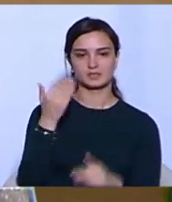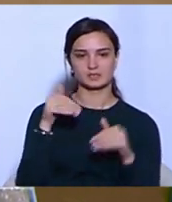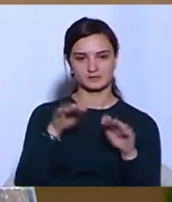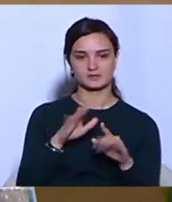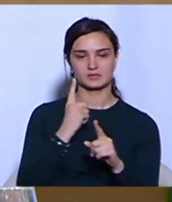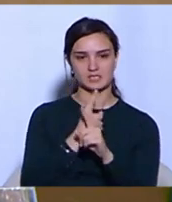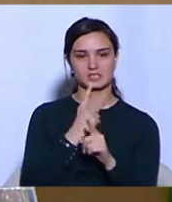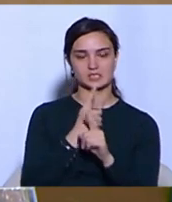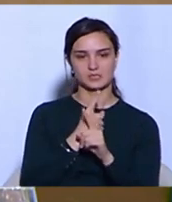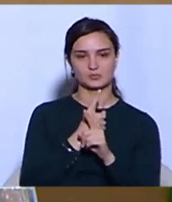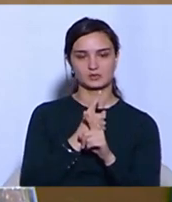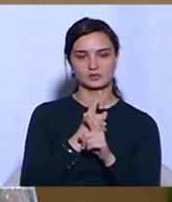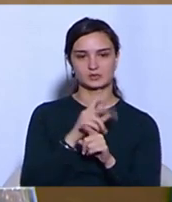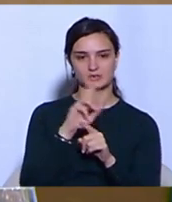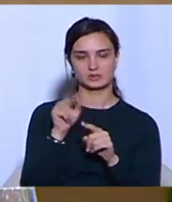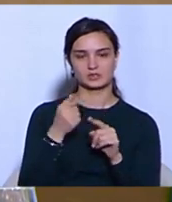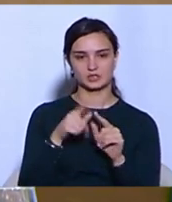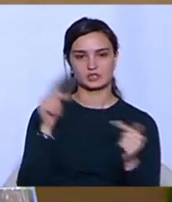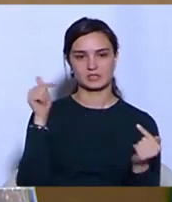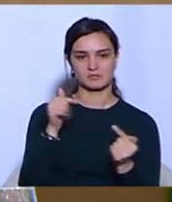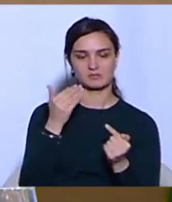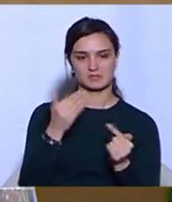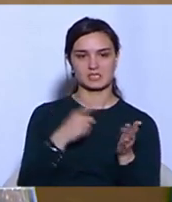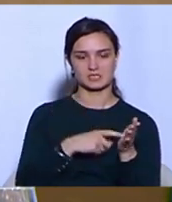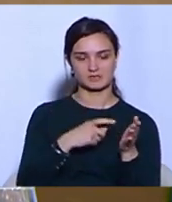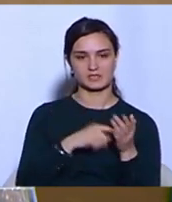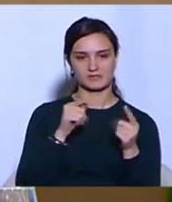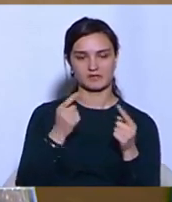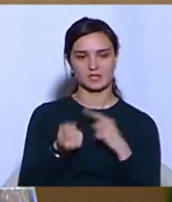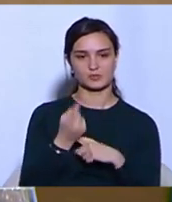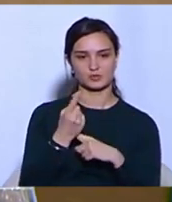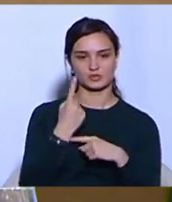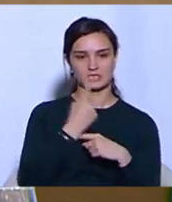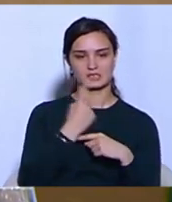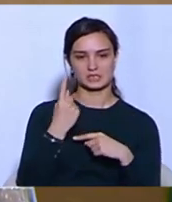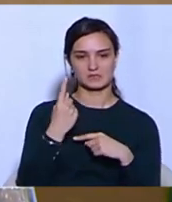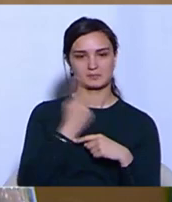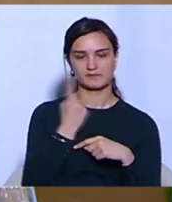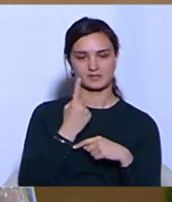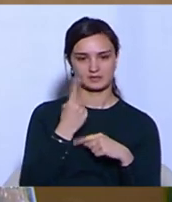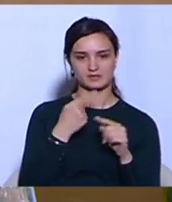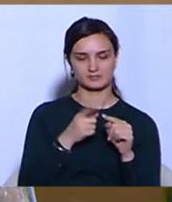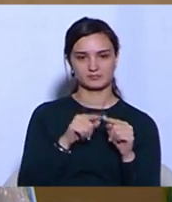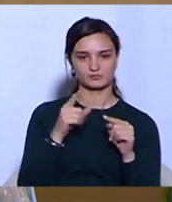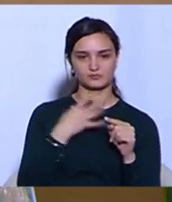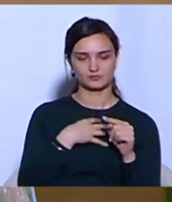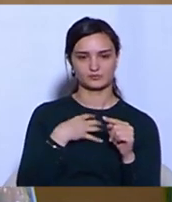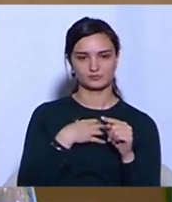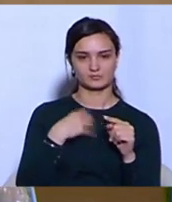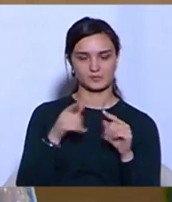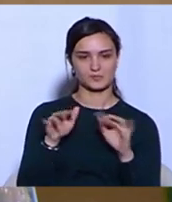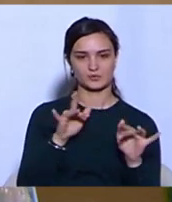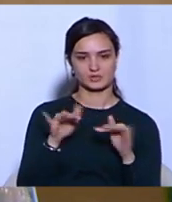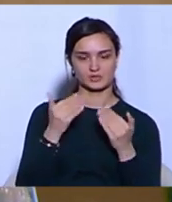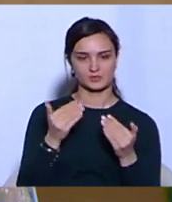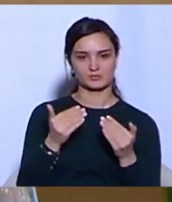გადაწყვეტილებით აკრძალულია და შესაბამისად ეს კვლევა აღმოჩნდა ერთ-ერთი პირველი მერცხალი, რომელმაც ხელი შეუწყო ამ